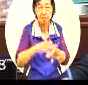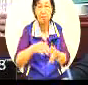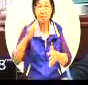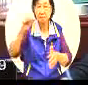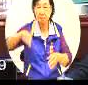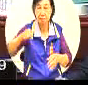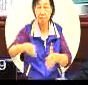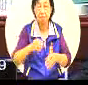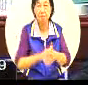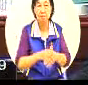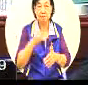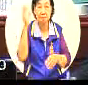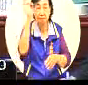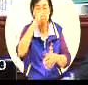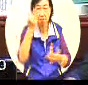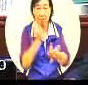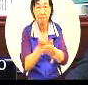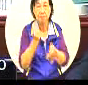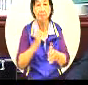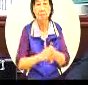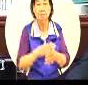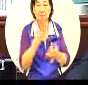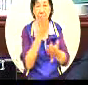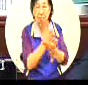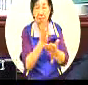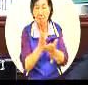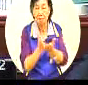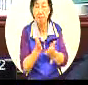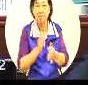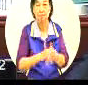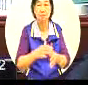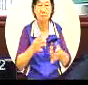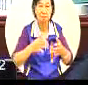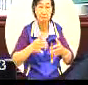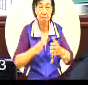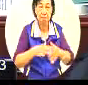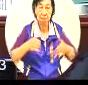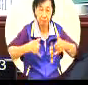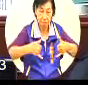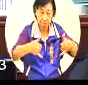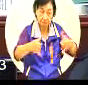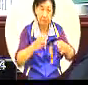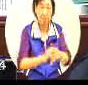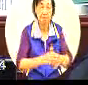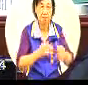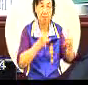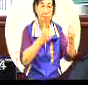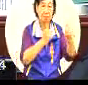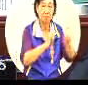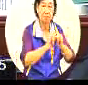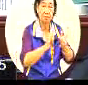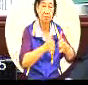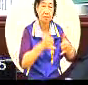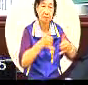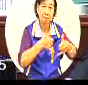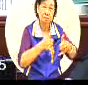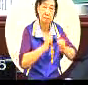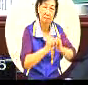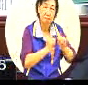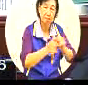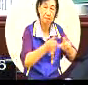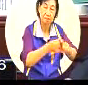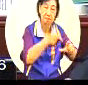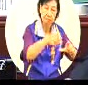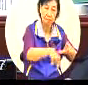找一条或者找几条由社区到学校来做一个通行道